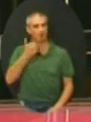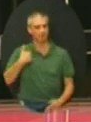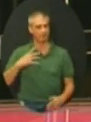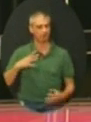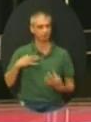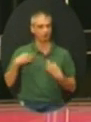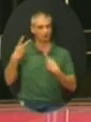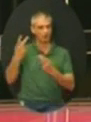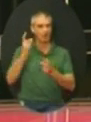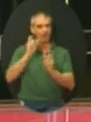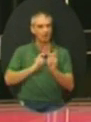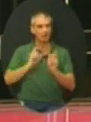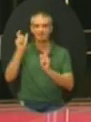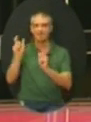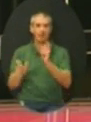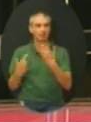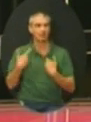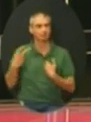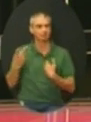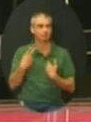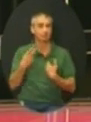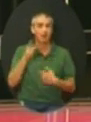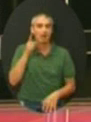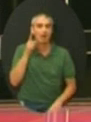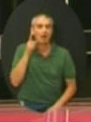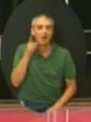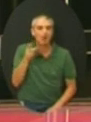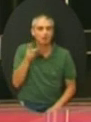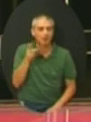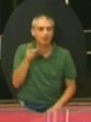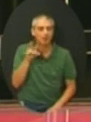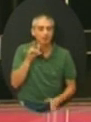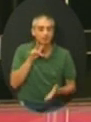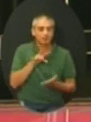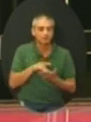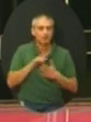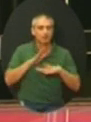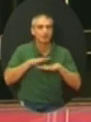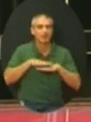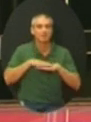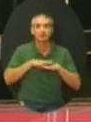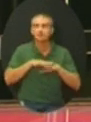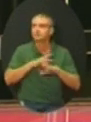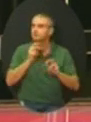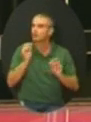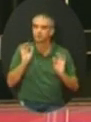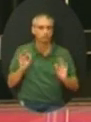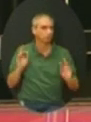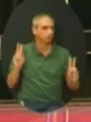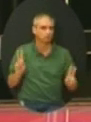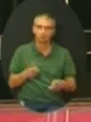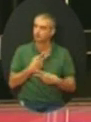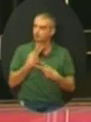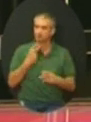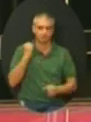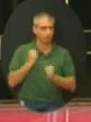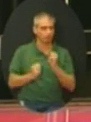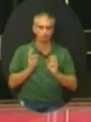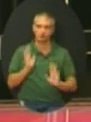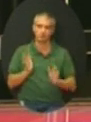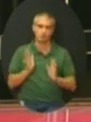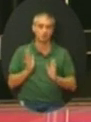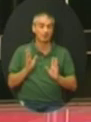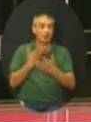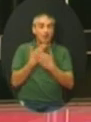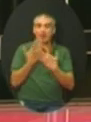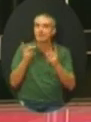לג'נטלמן, כאדם לאדם, אתה ניצב בפני תפקיד בלתי אפשרי בעליל.